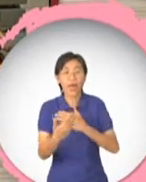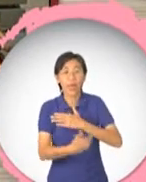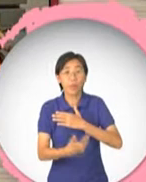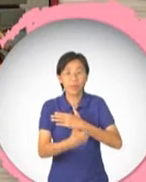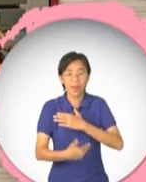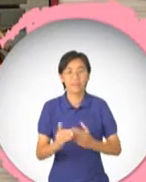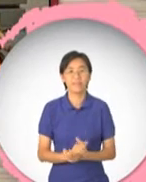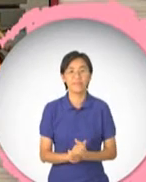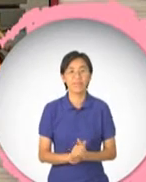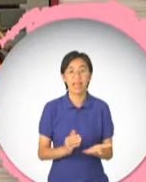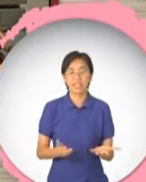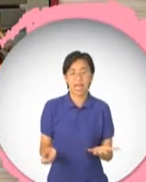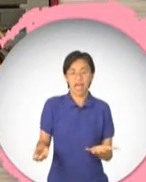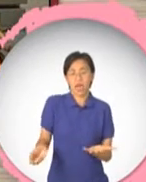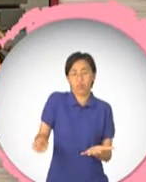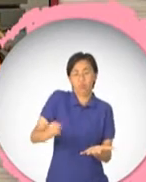เท ใส่จานค่ะ